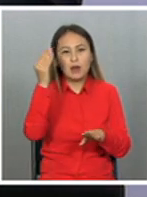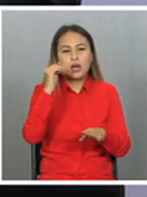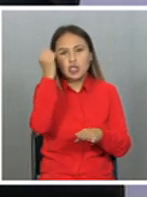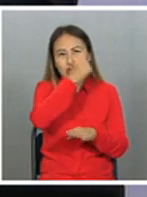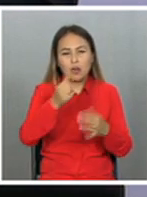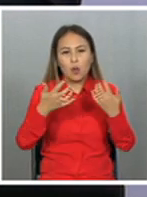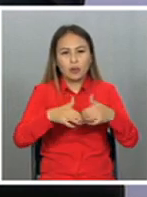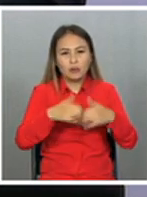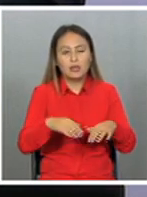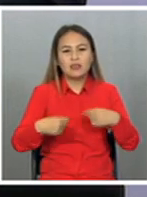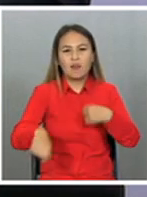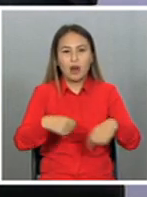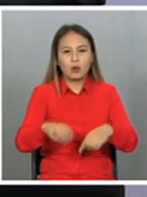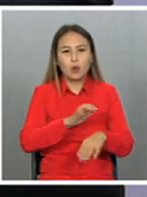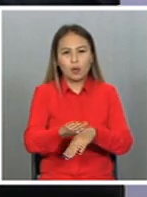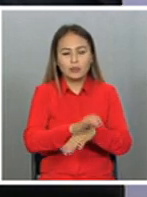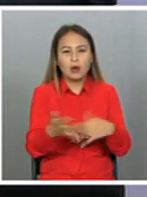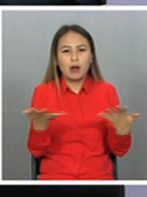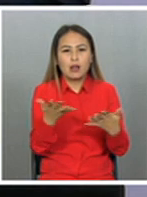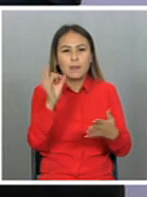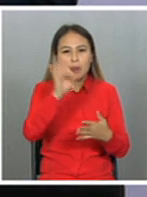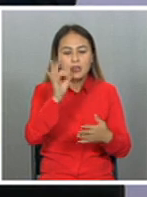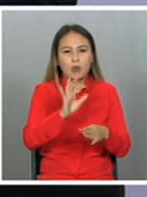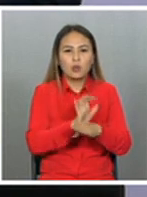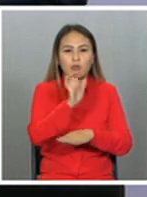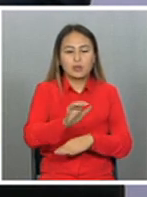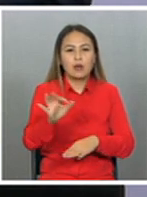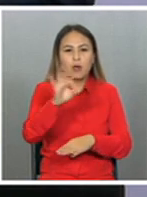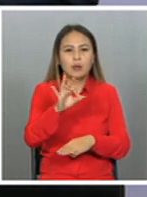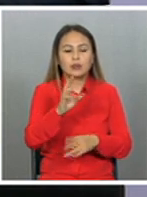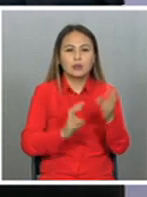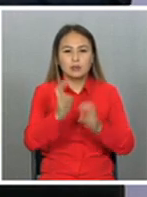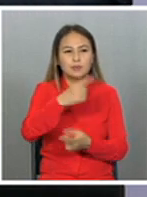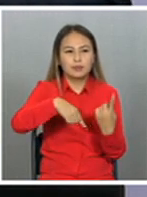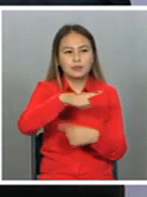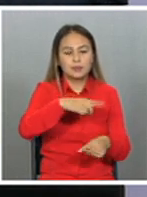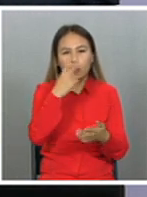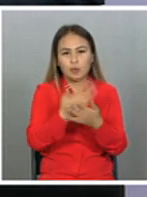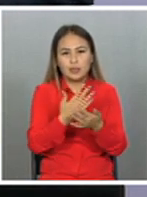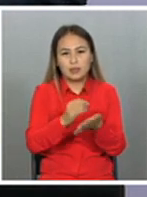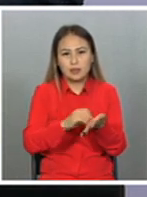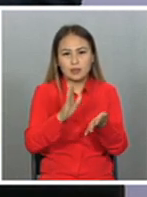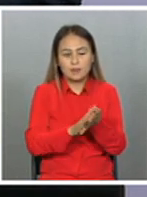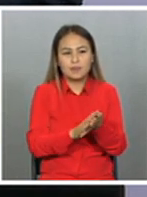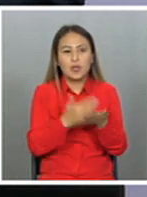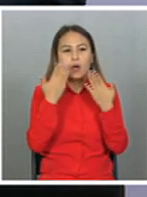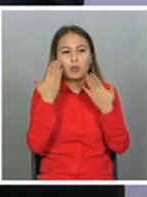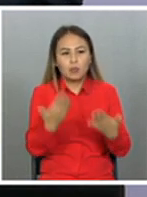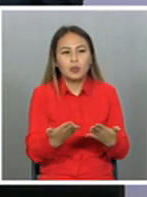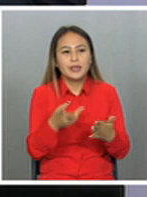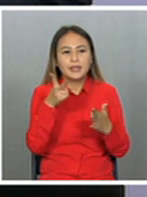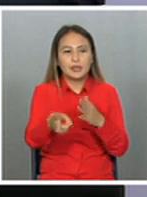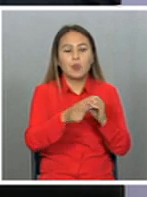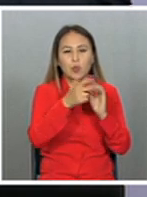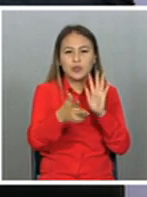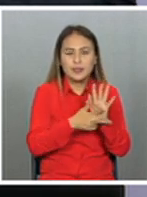яғни тауардың өсімі неше пайызға өскендігі, өндірістің неше пайызға өскендігін көрсетеді. Яғни бұл бізде 2018